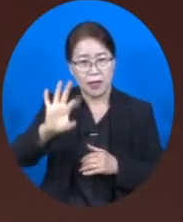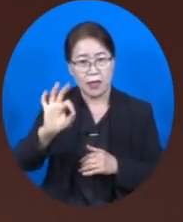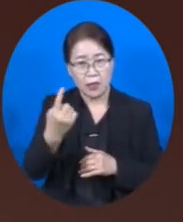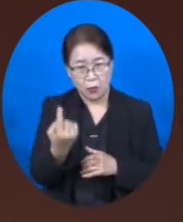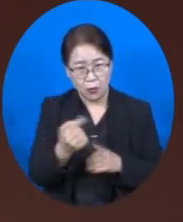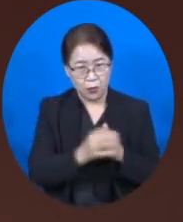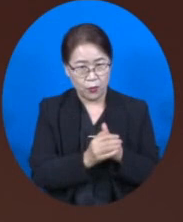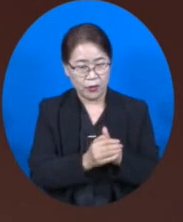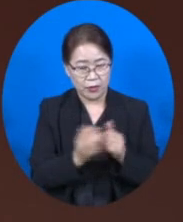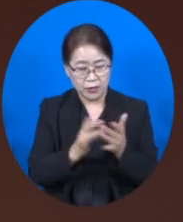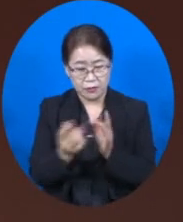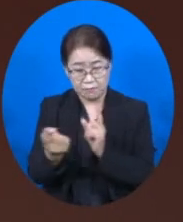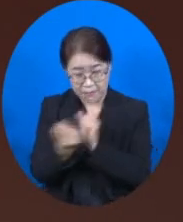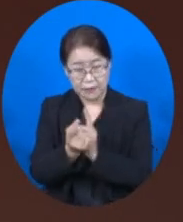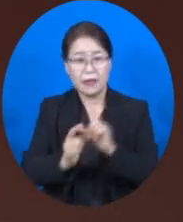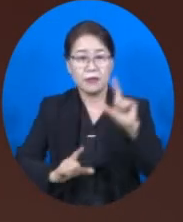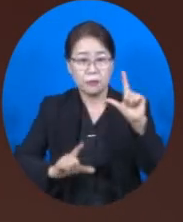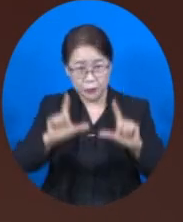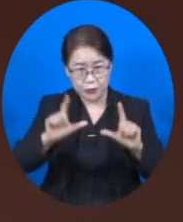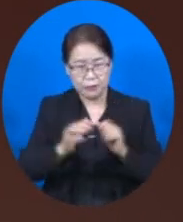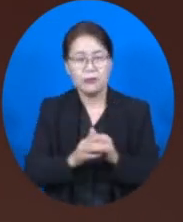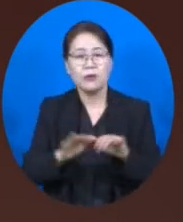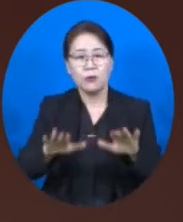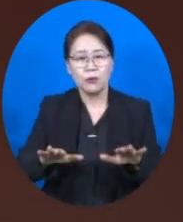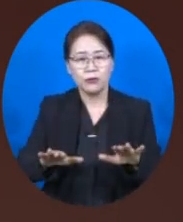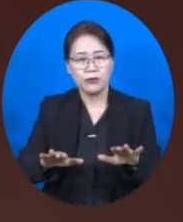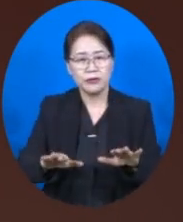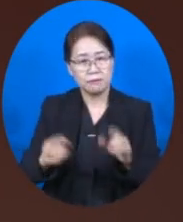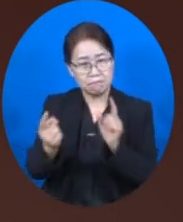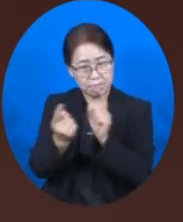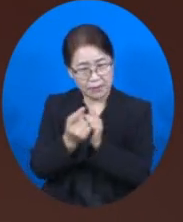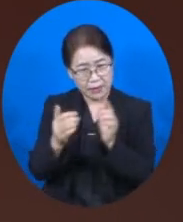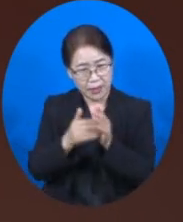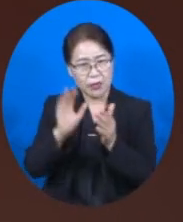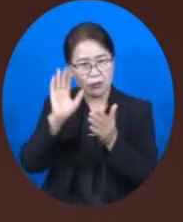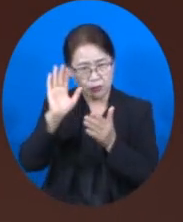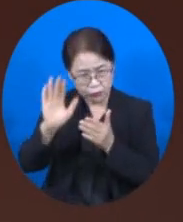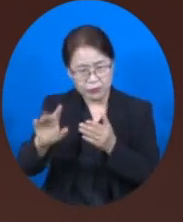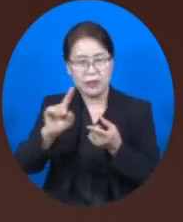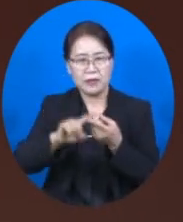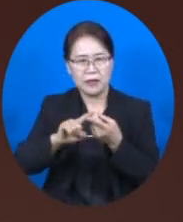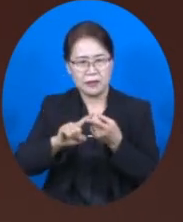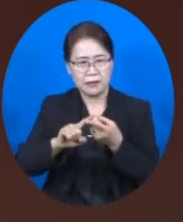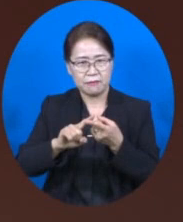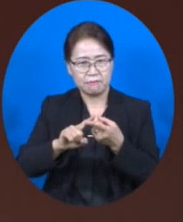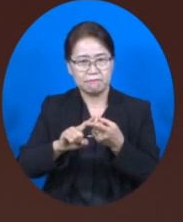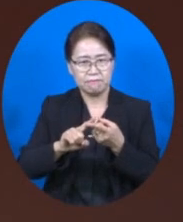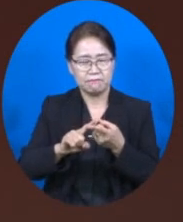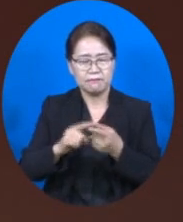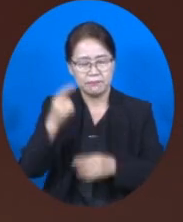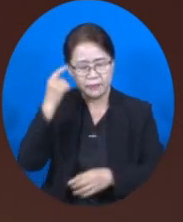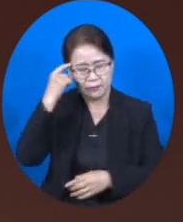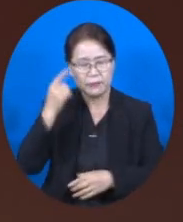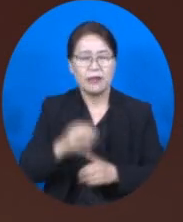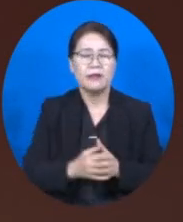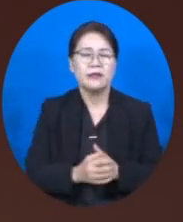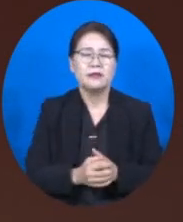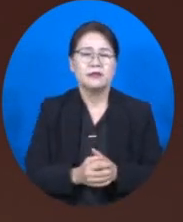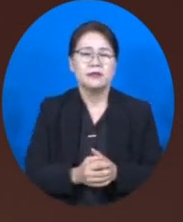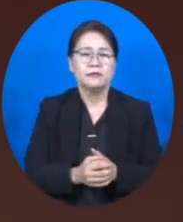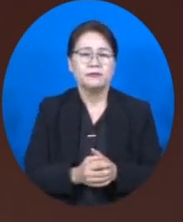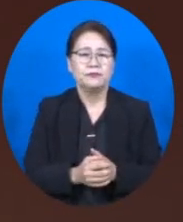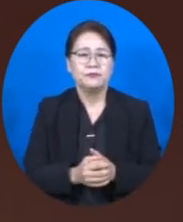함께 나눴습니다 오늘은 그 만남 이후에 대해서 생각을 해보도록 하겠습니다